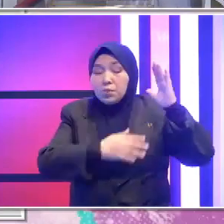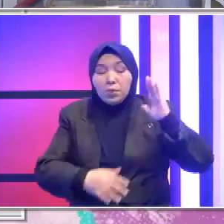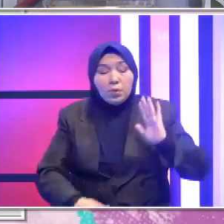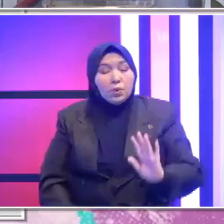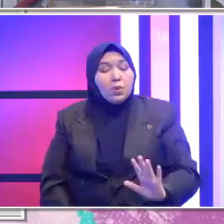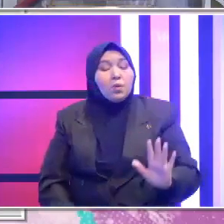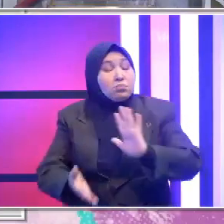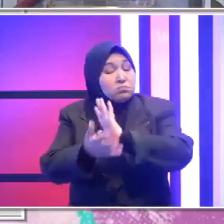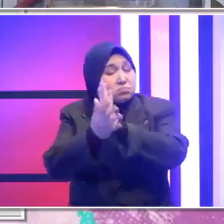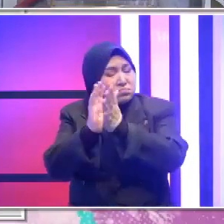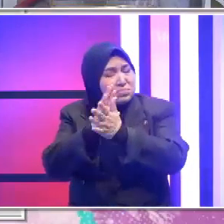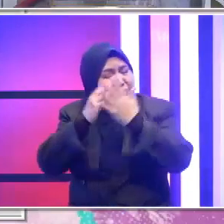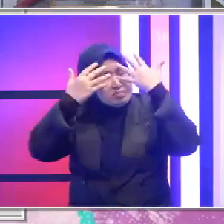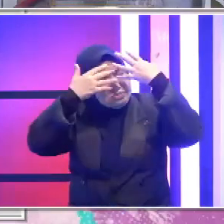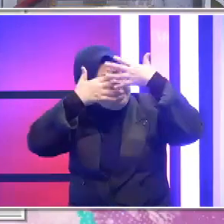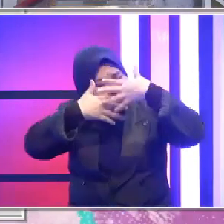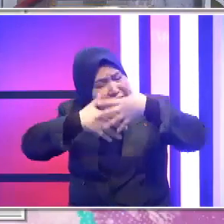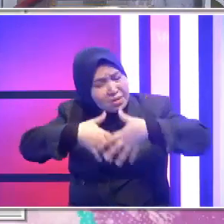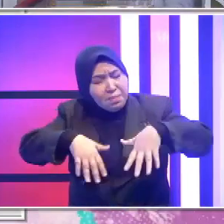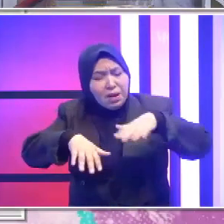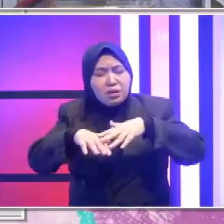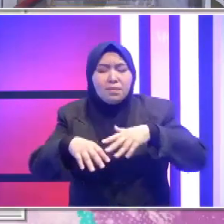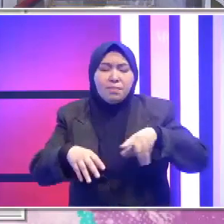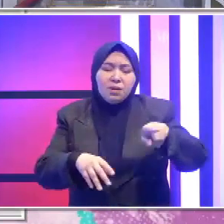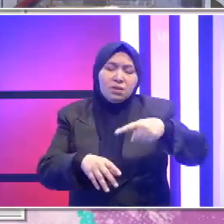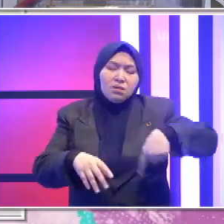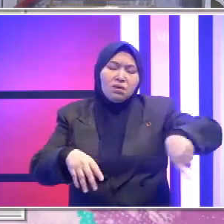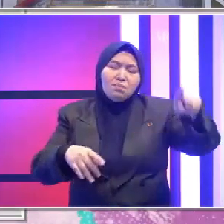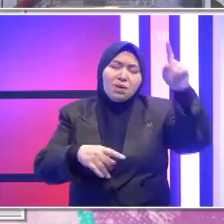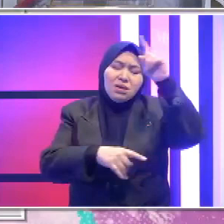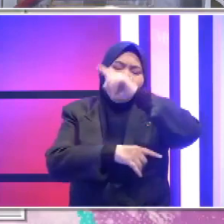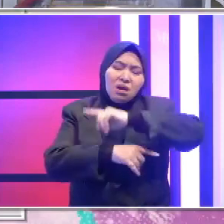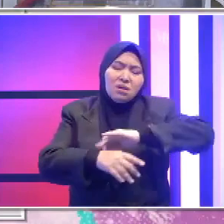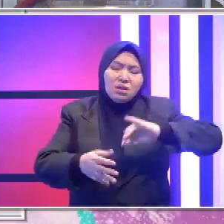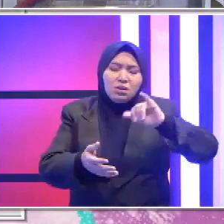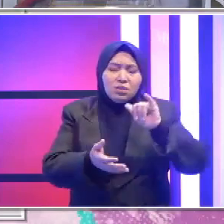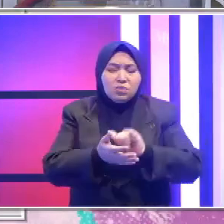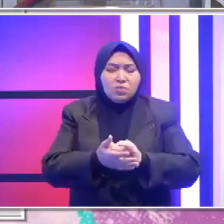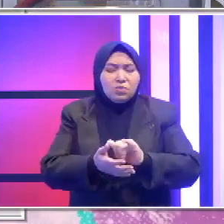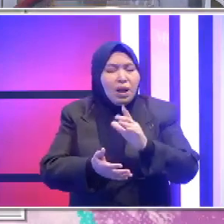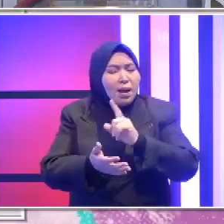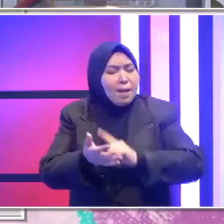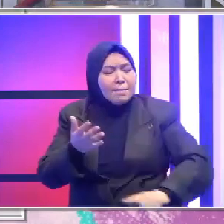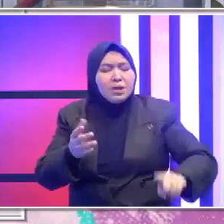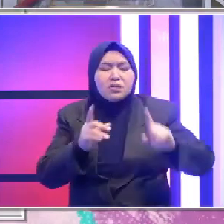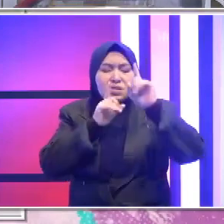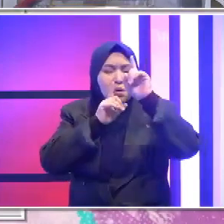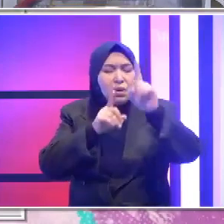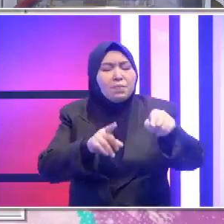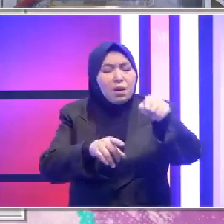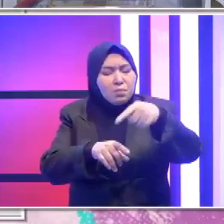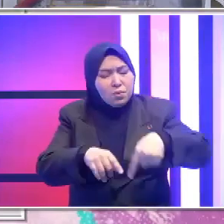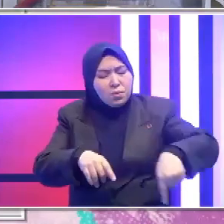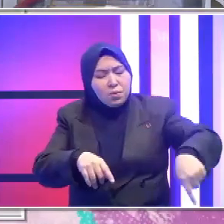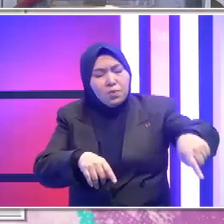wahf Yaum ayeuna dihimbau yang cool Umar